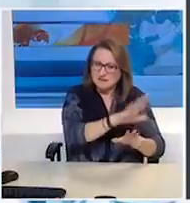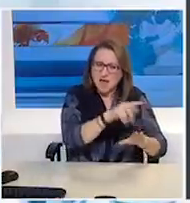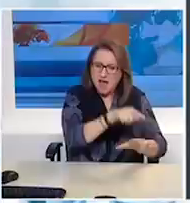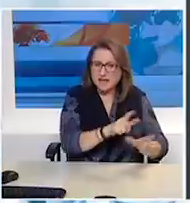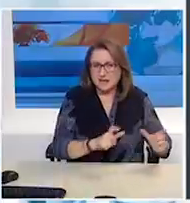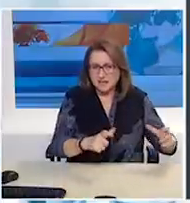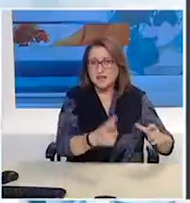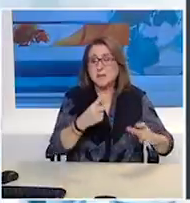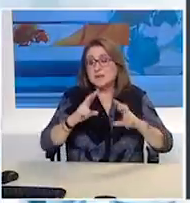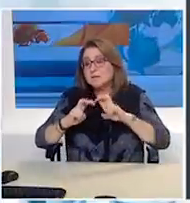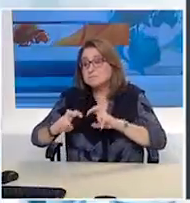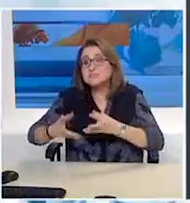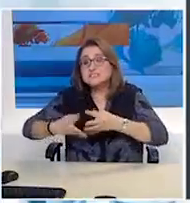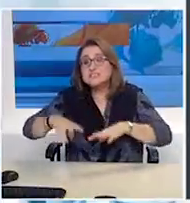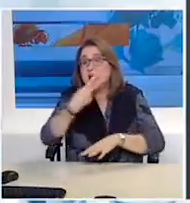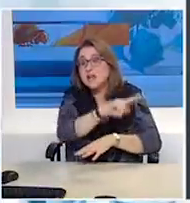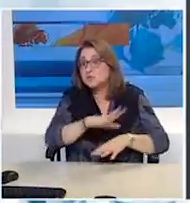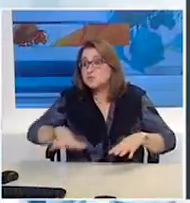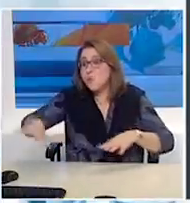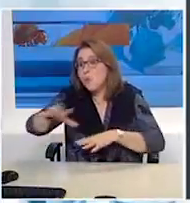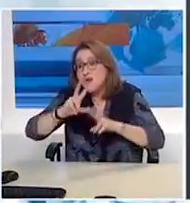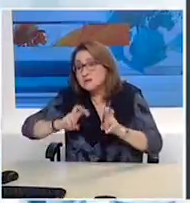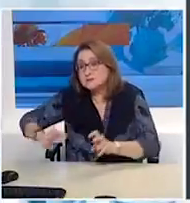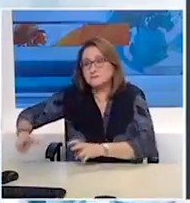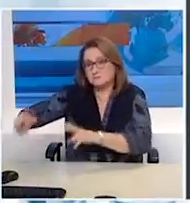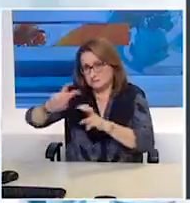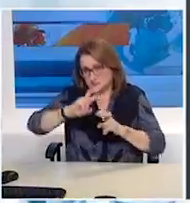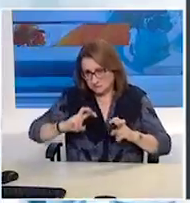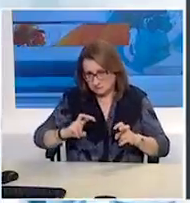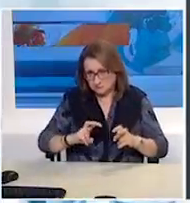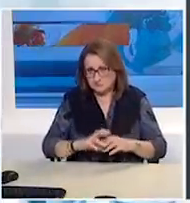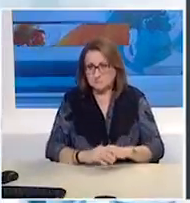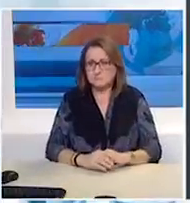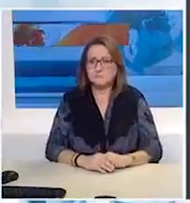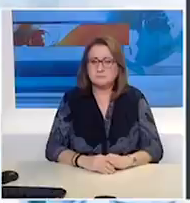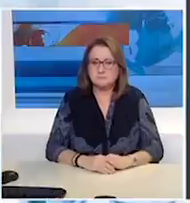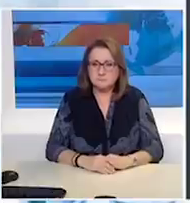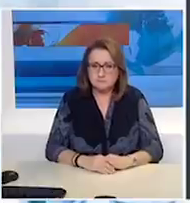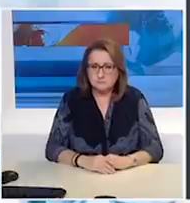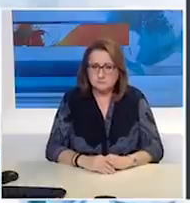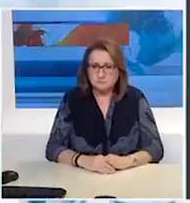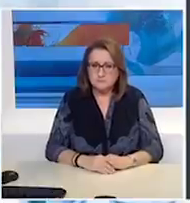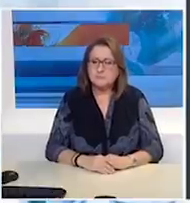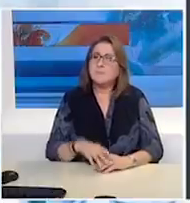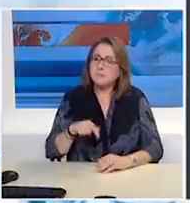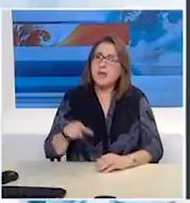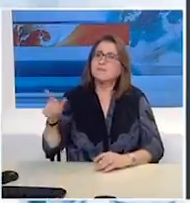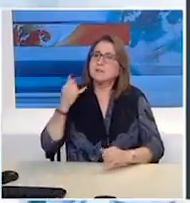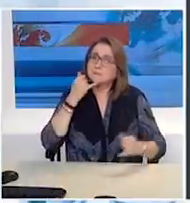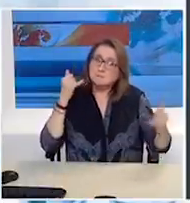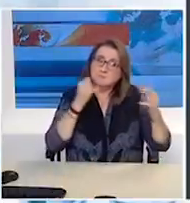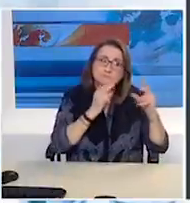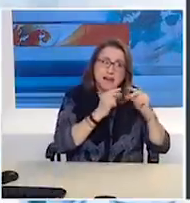των κρουσμάτων. Η απόφαση να τεθεί η περιοχή σε ενισχυμένη επιτήρηση λήφθηκε κατόπιν επικοινωνίας και με τον καθηγητή τον κύριο Τσιόδρα